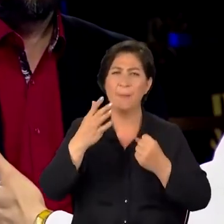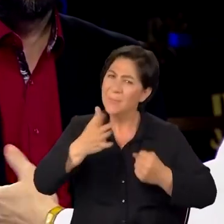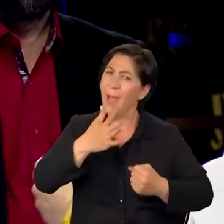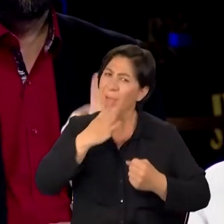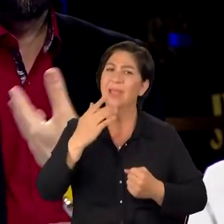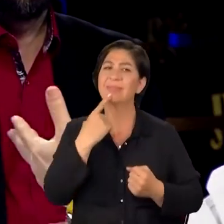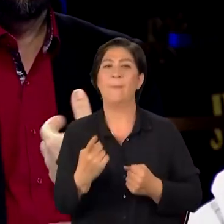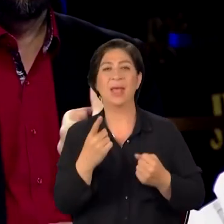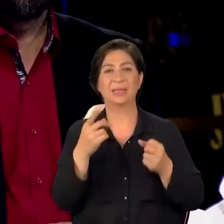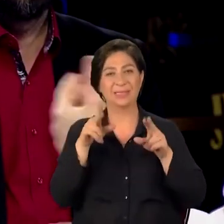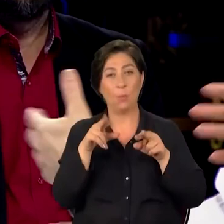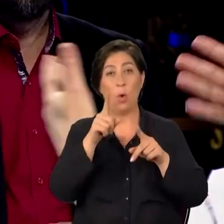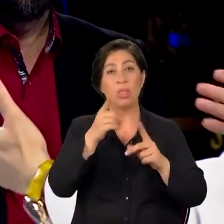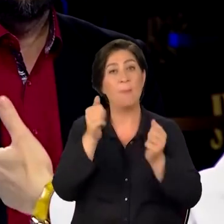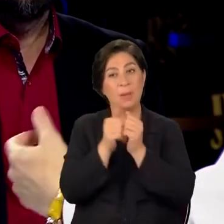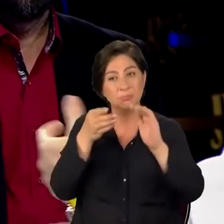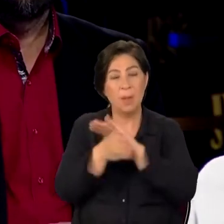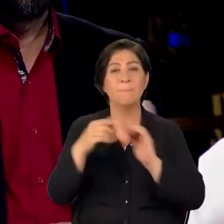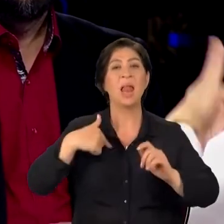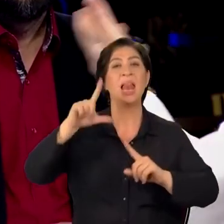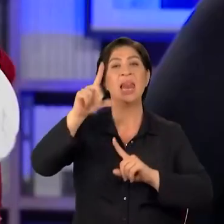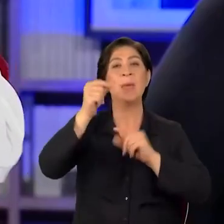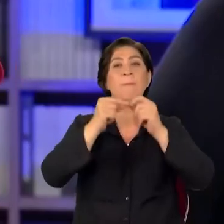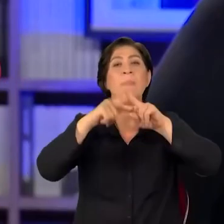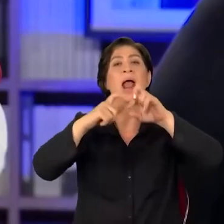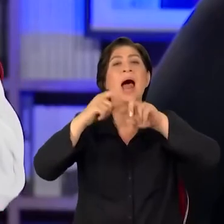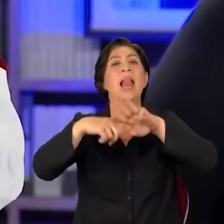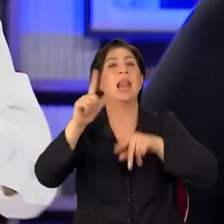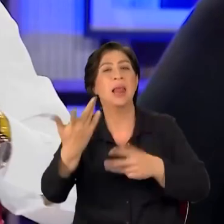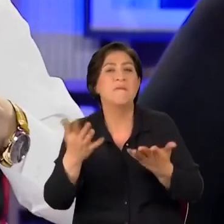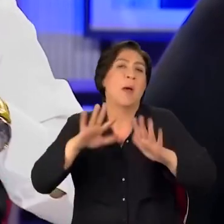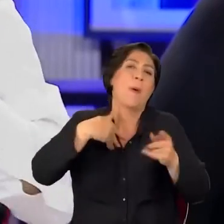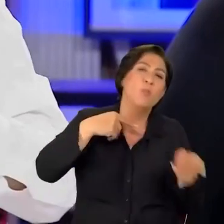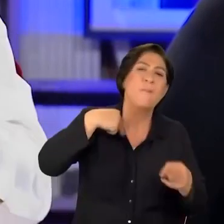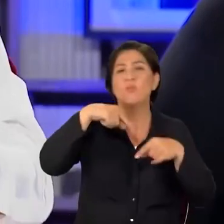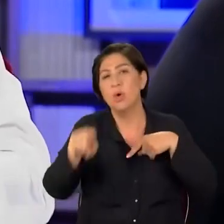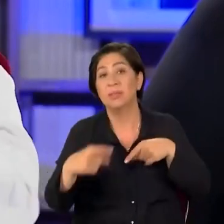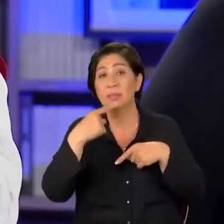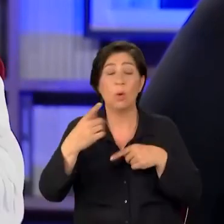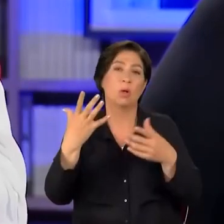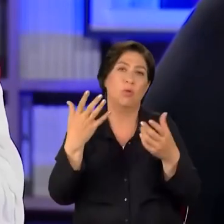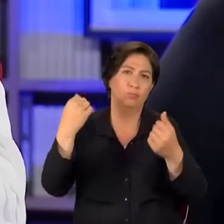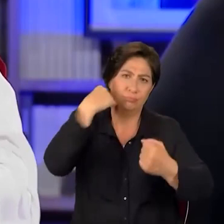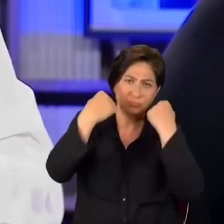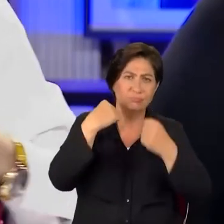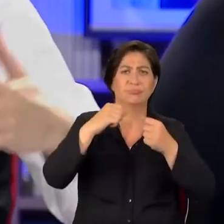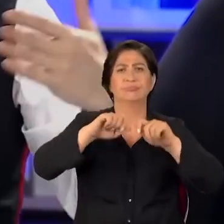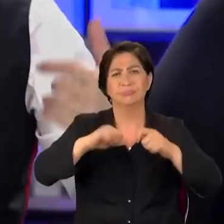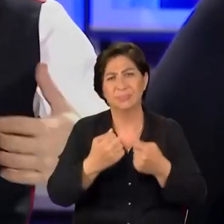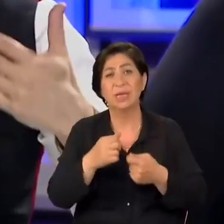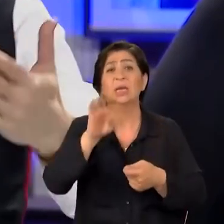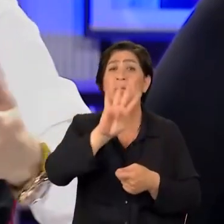dünyada. Ya da onların arasına girip işte ben liberalim ya da ben şuyum ya da ben buyum falan demek de bir şeyleri göze